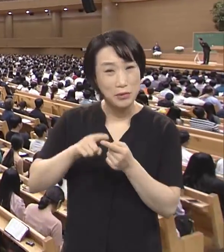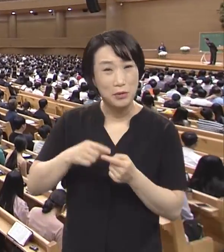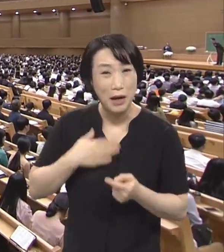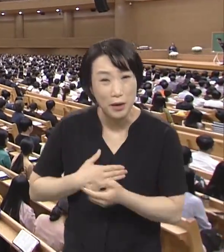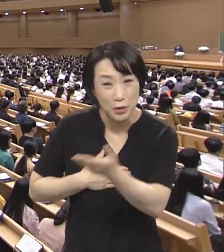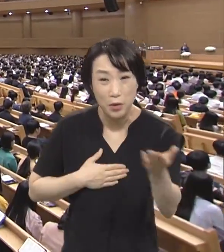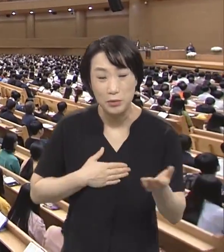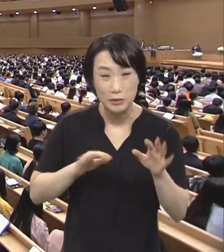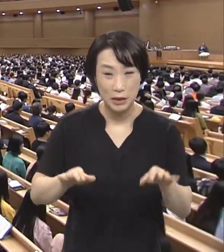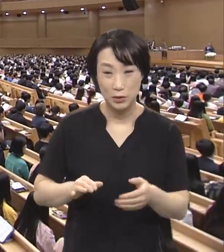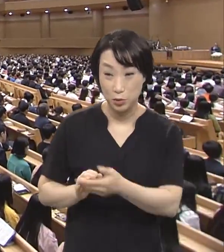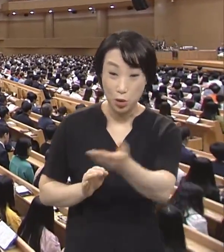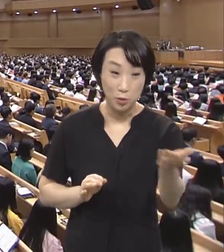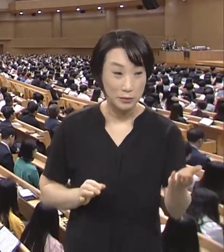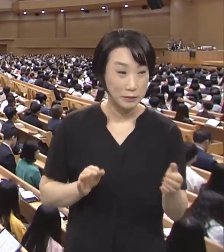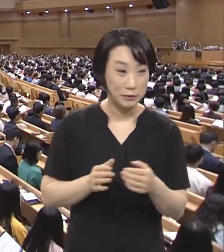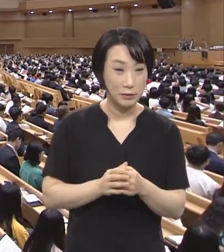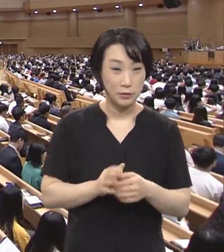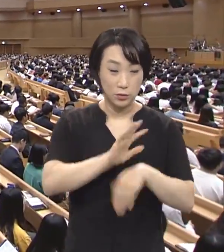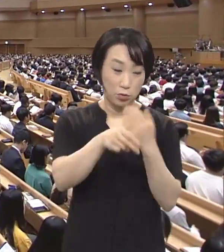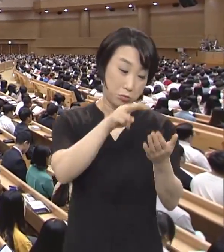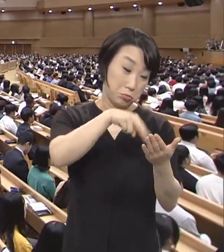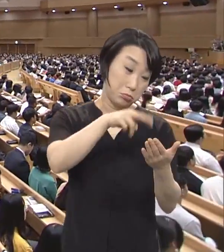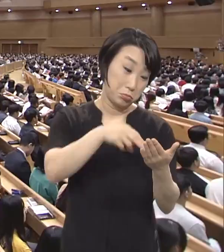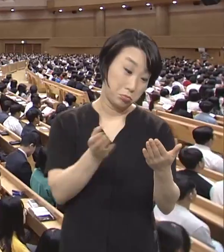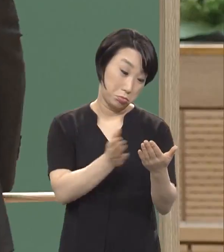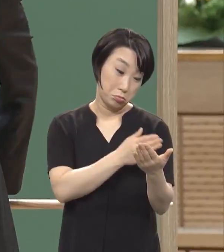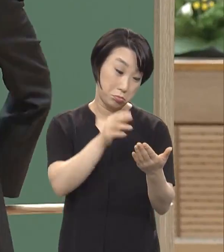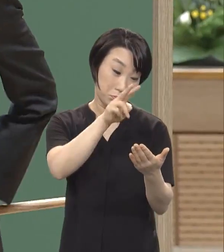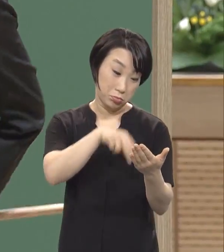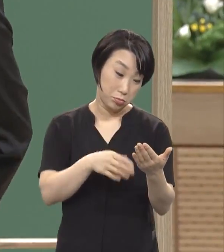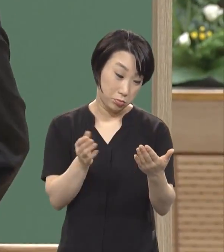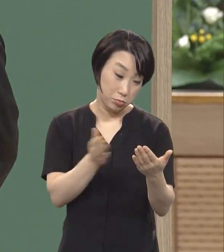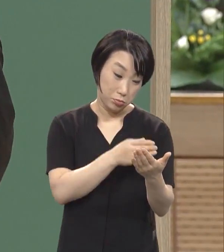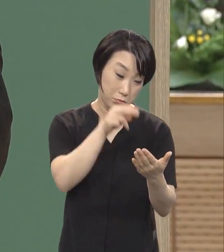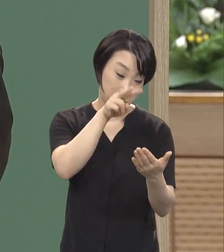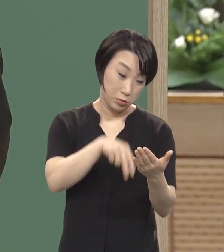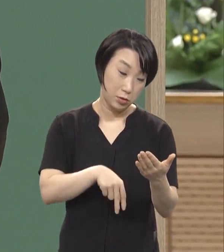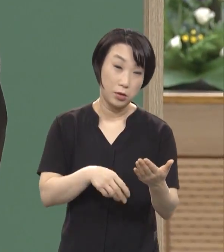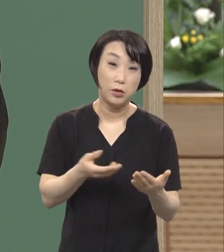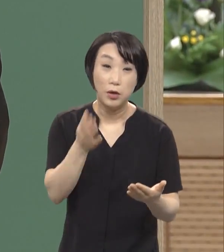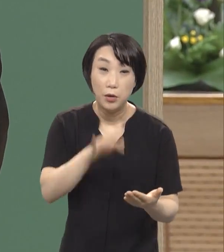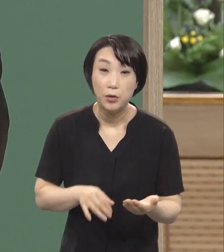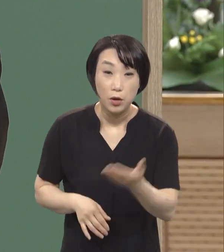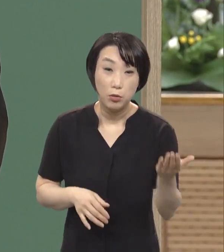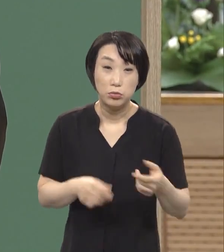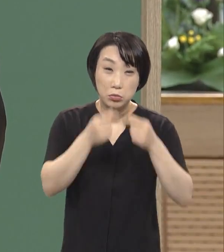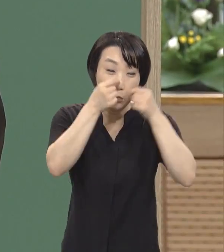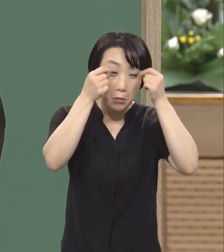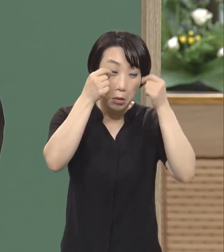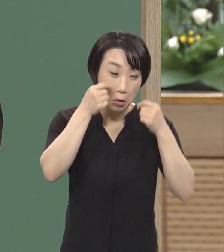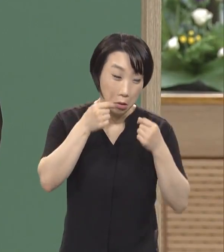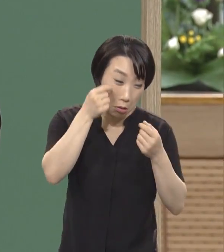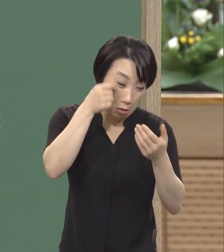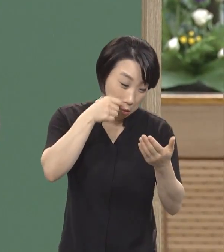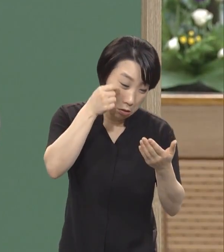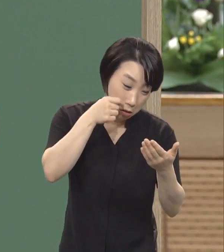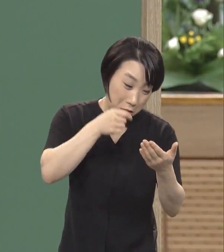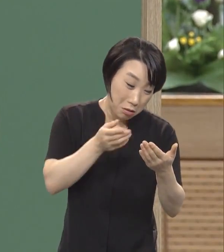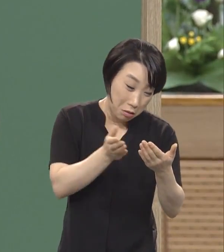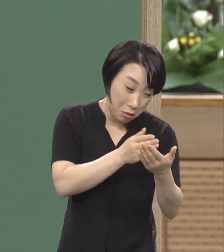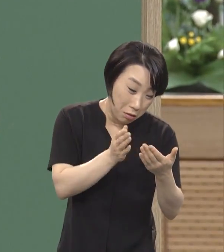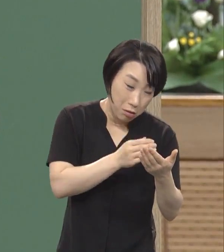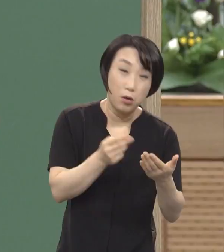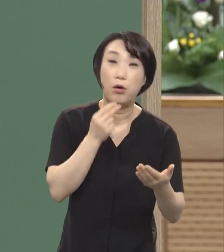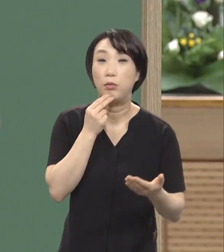여러분 똑같이 성경을 읽으면서 여러분은 눈물 안 흘리잖아.